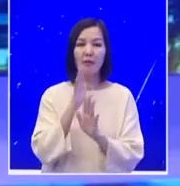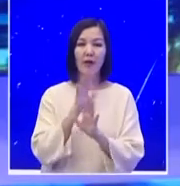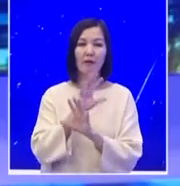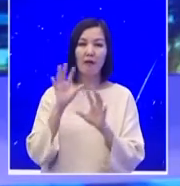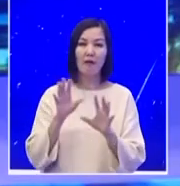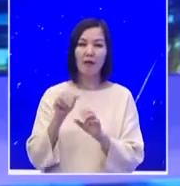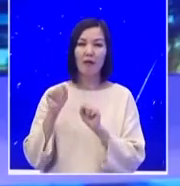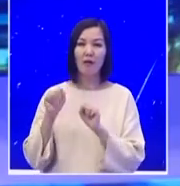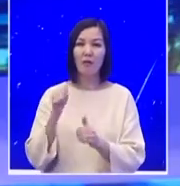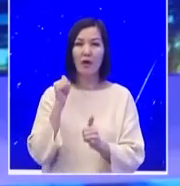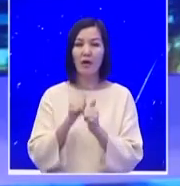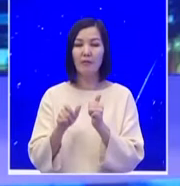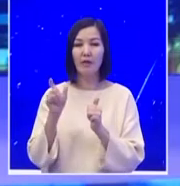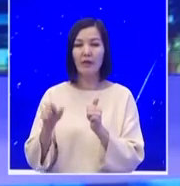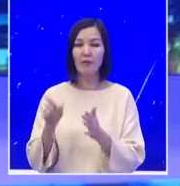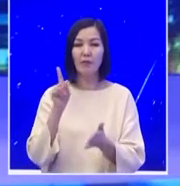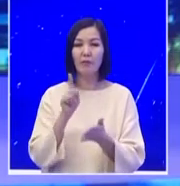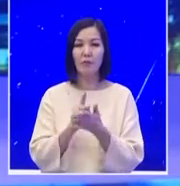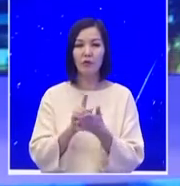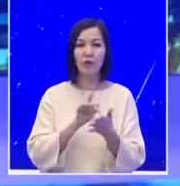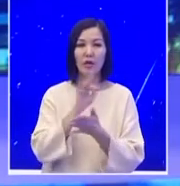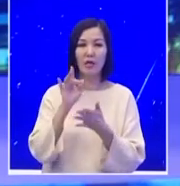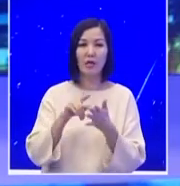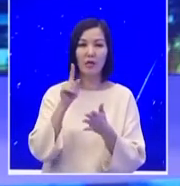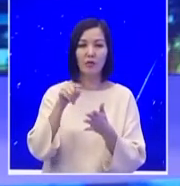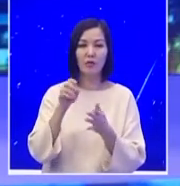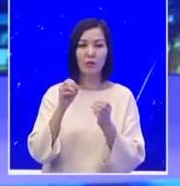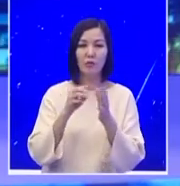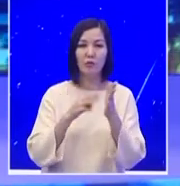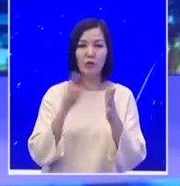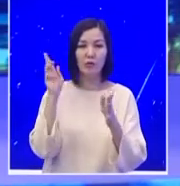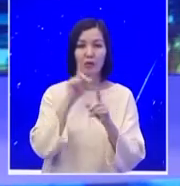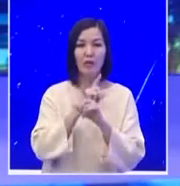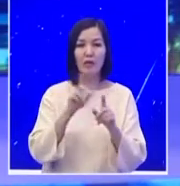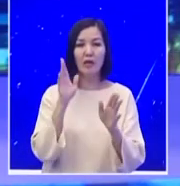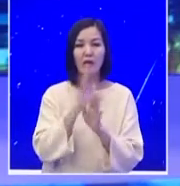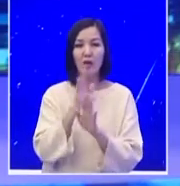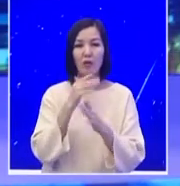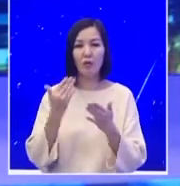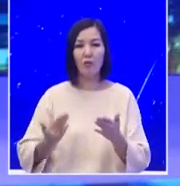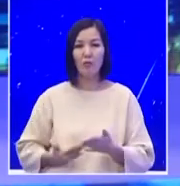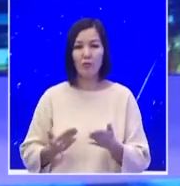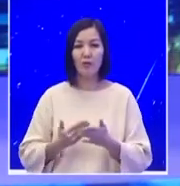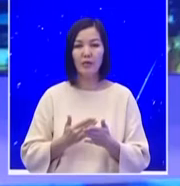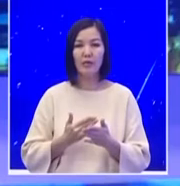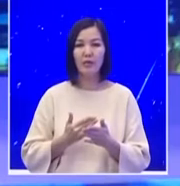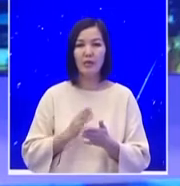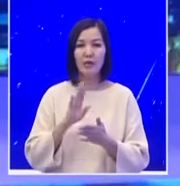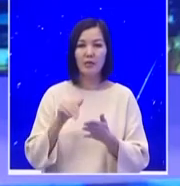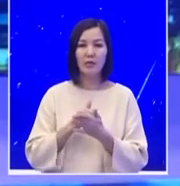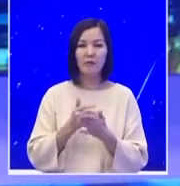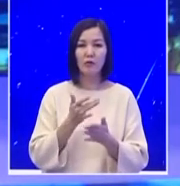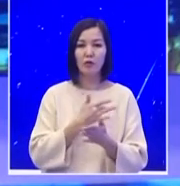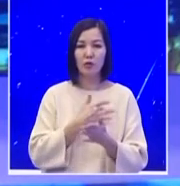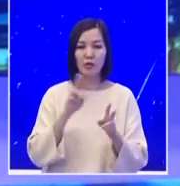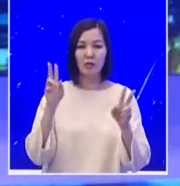Табиғатты аялау әрбір адамның борышы. Қалалық номері 17-ші орта мектепте экологиялық өмірдің соғып тұрған жүрегі тақырыбында